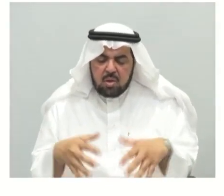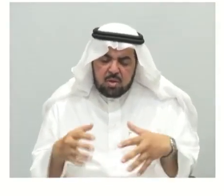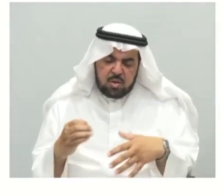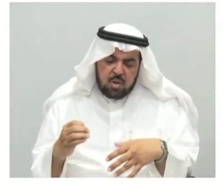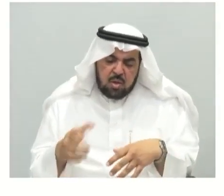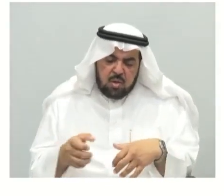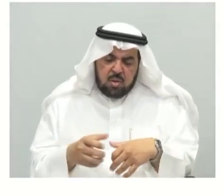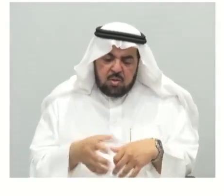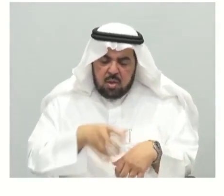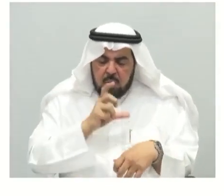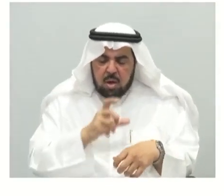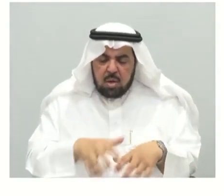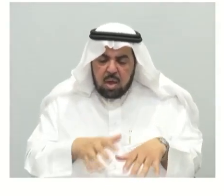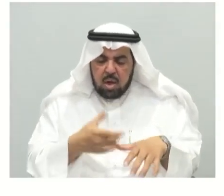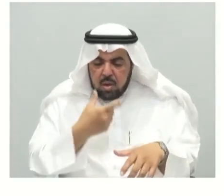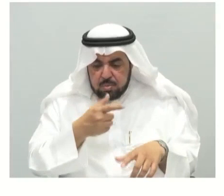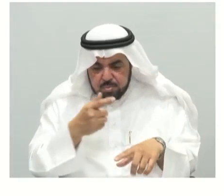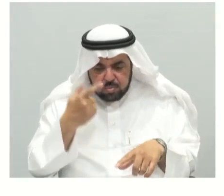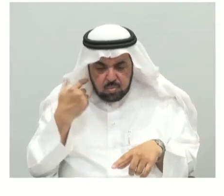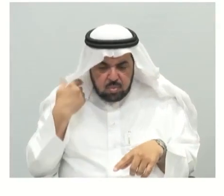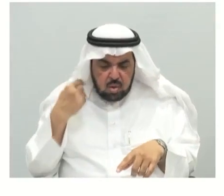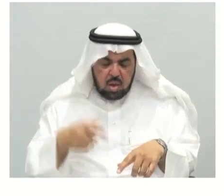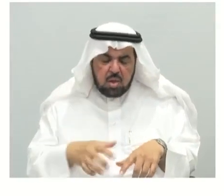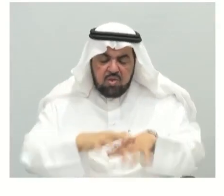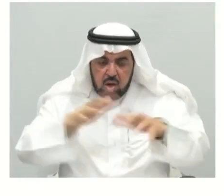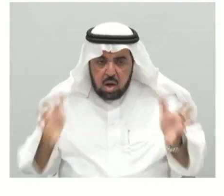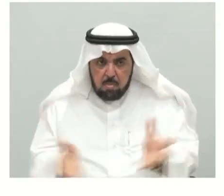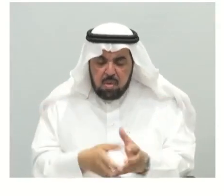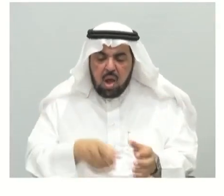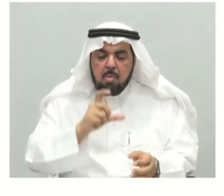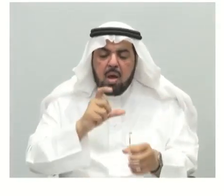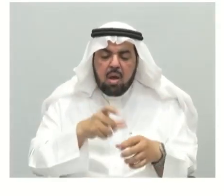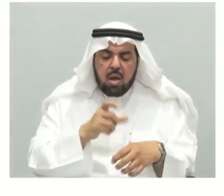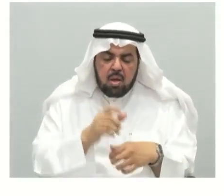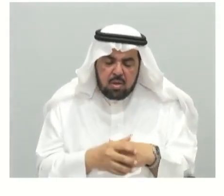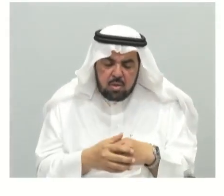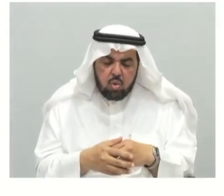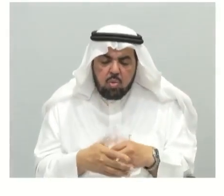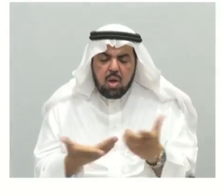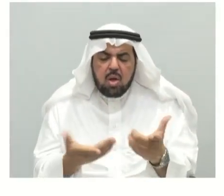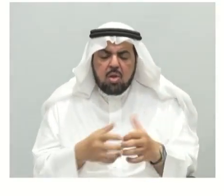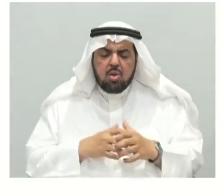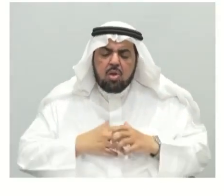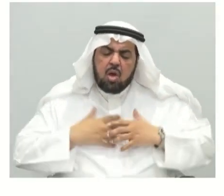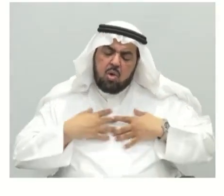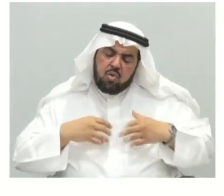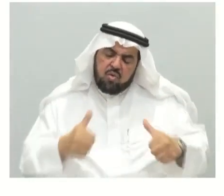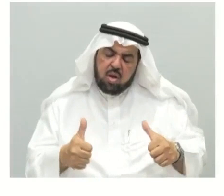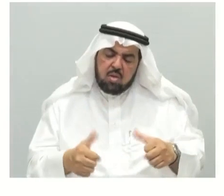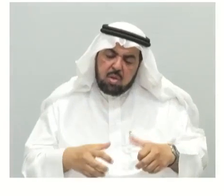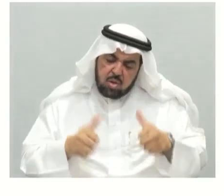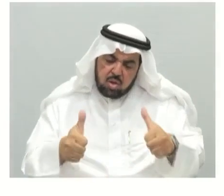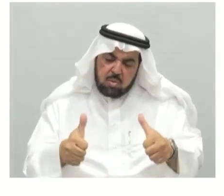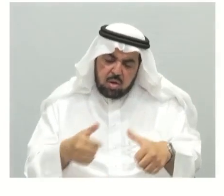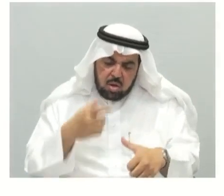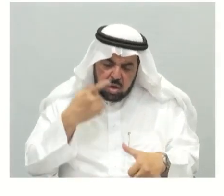البحر من العيش في البيئه المائيه نلاحظ هنا في الصوره جراد البحر وما هي التكيفات التي مكنت جراد البحر